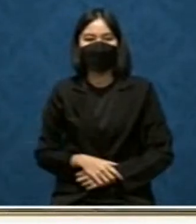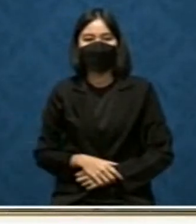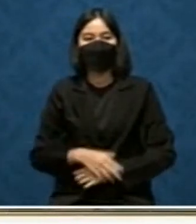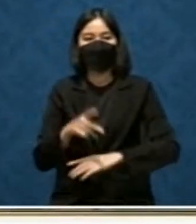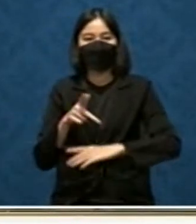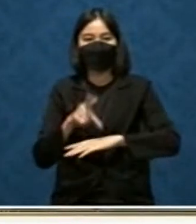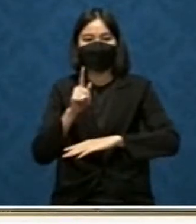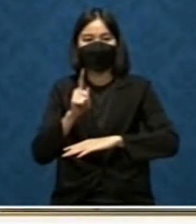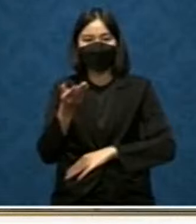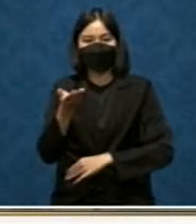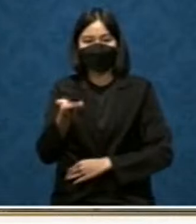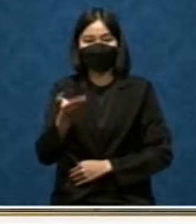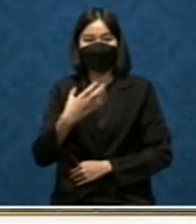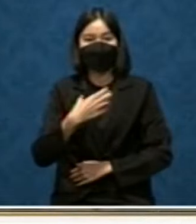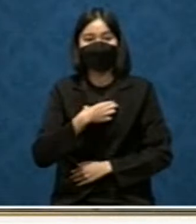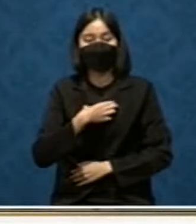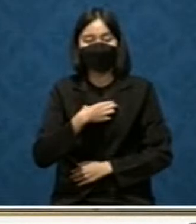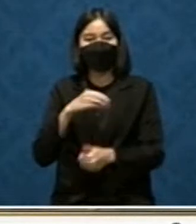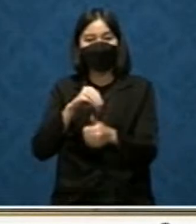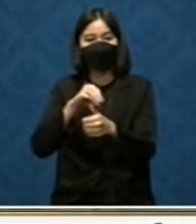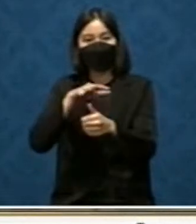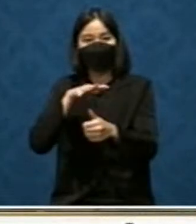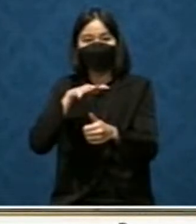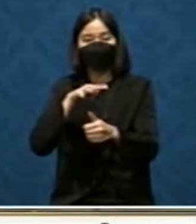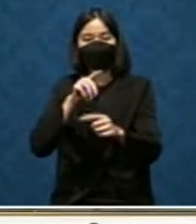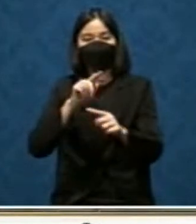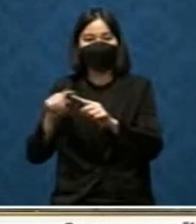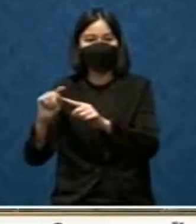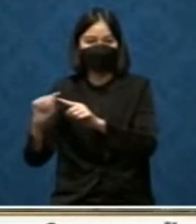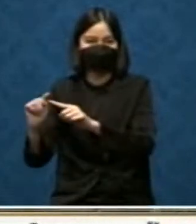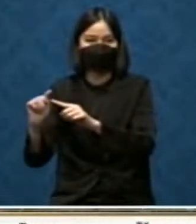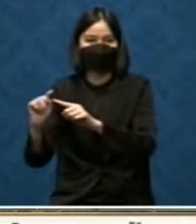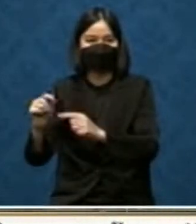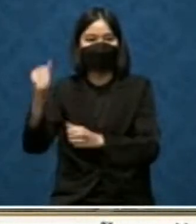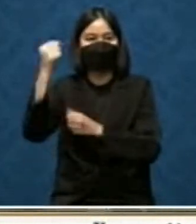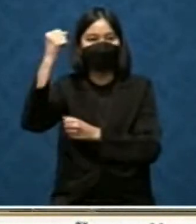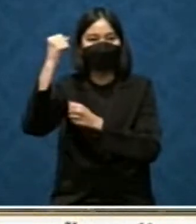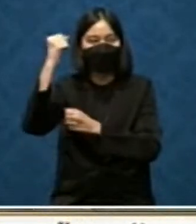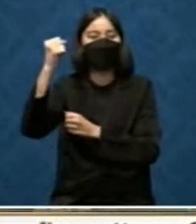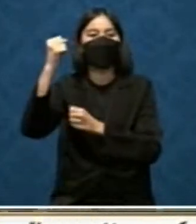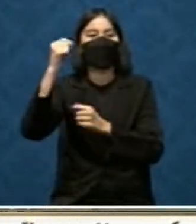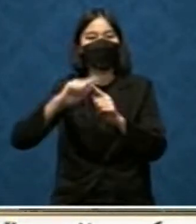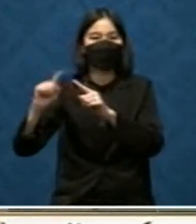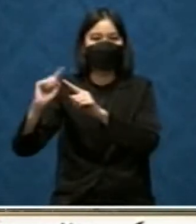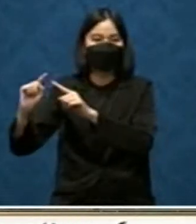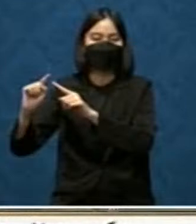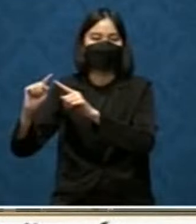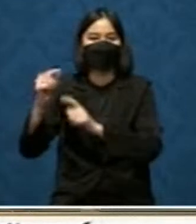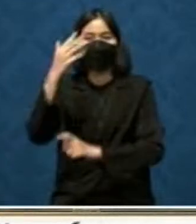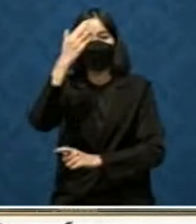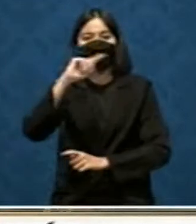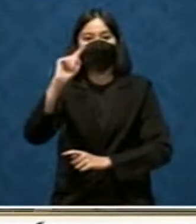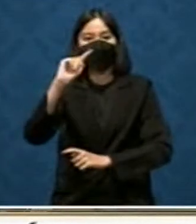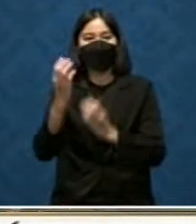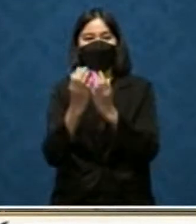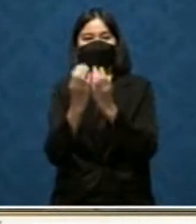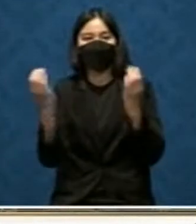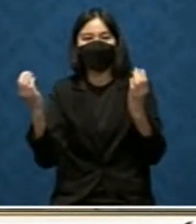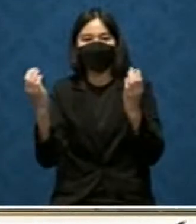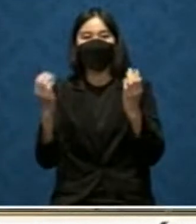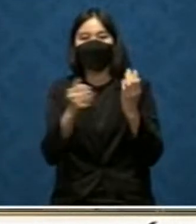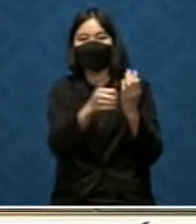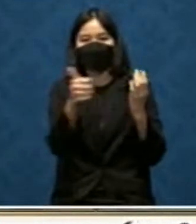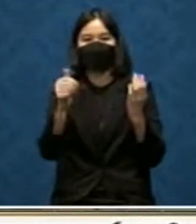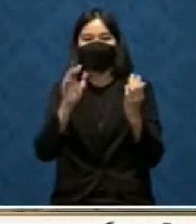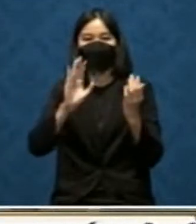ทานประธานครับ อยากจะให้ท่านผู้นำได้ออกมา เคื่อนไหว เรียกร้อง ต่อสู้เพื่อศิธรมดีของประเทศ ขบคุ